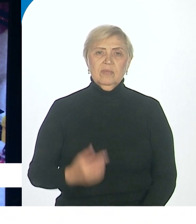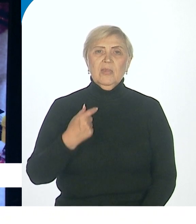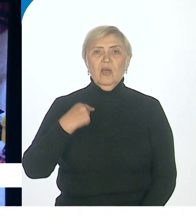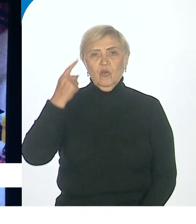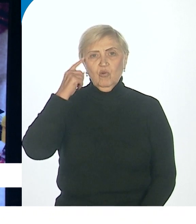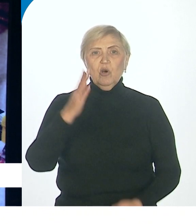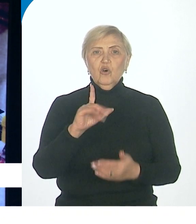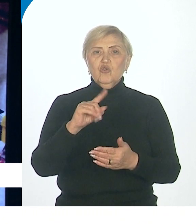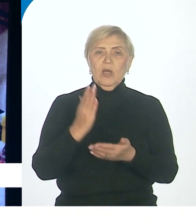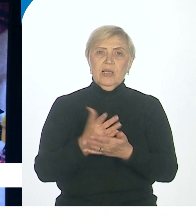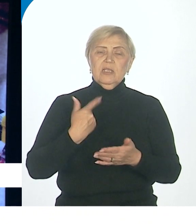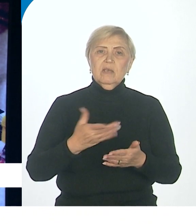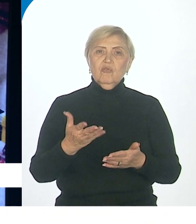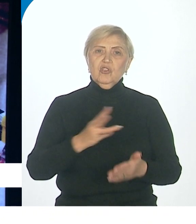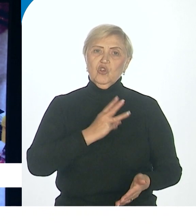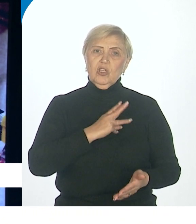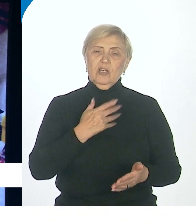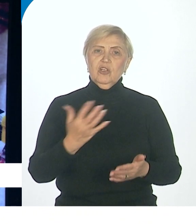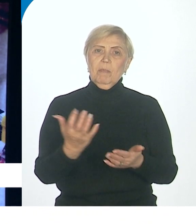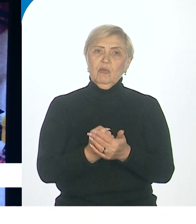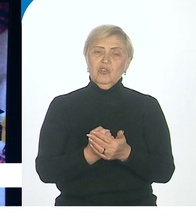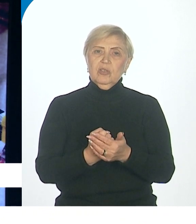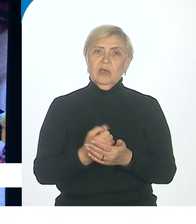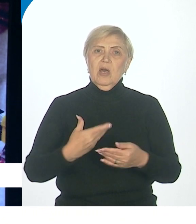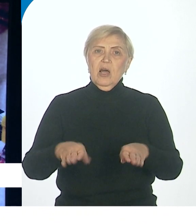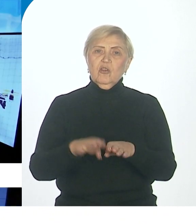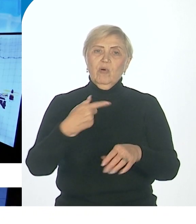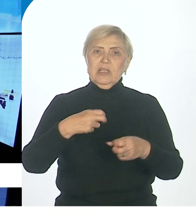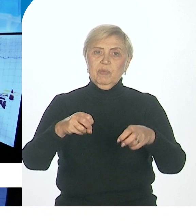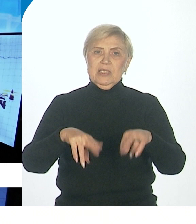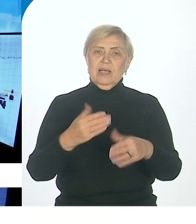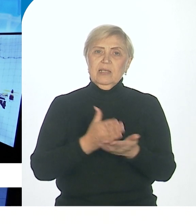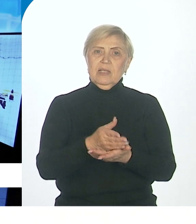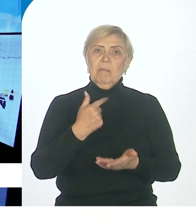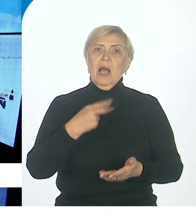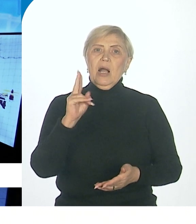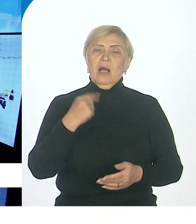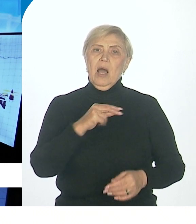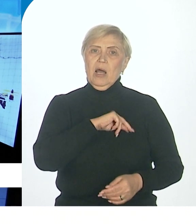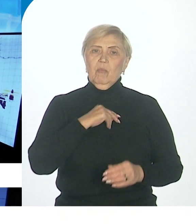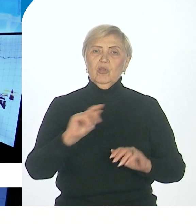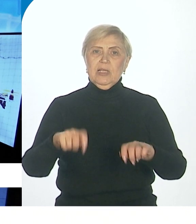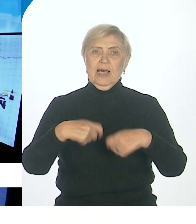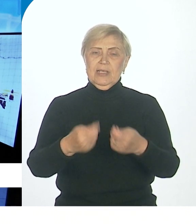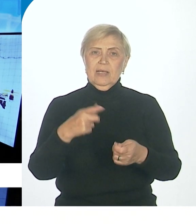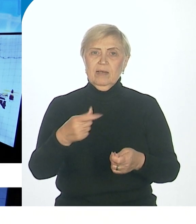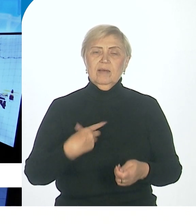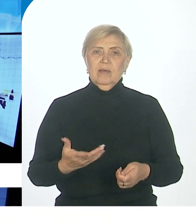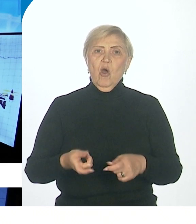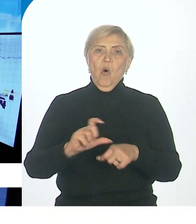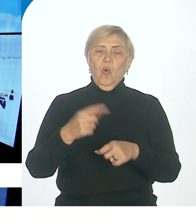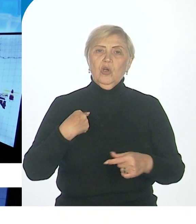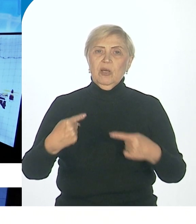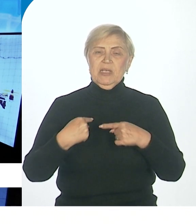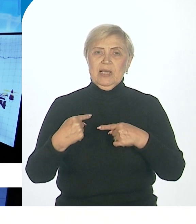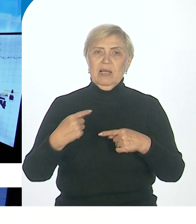как бы желающие есть заполучить такого специалиста. Мы, как работодатели, просто привязываем его к батарее. Очень